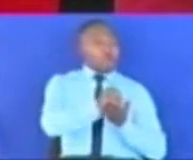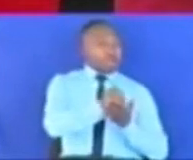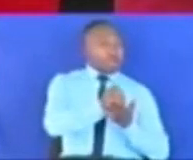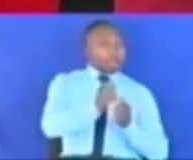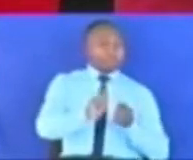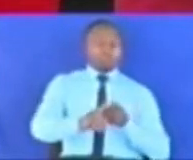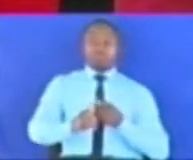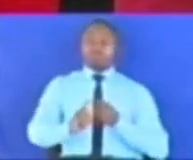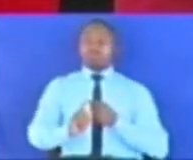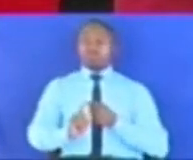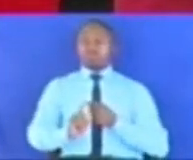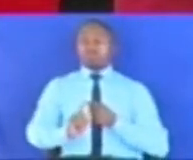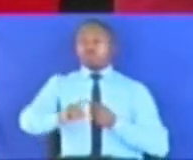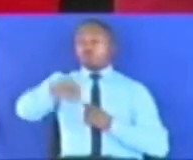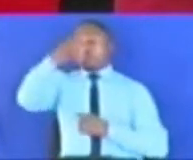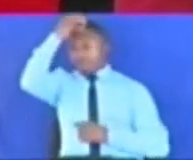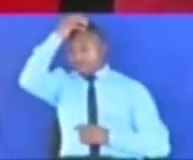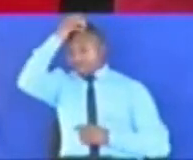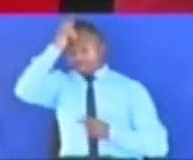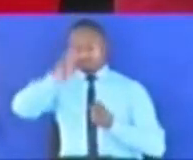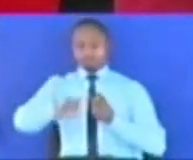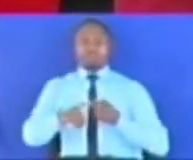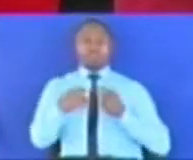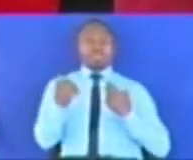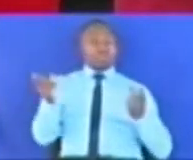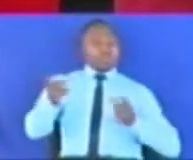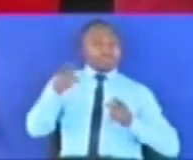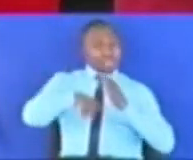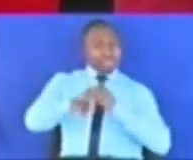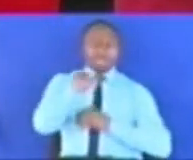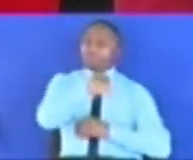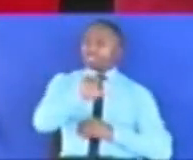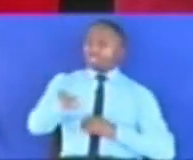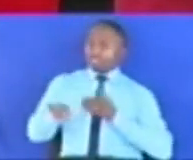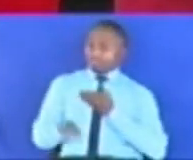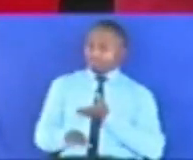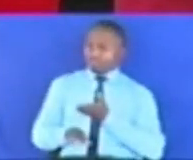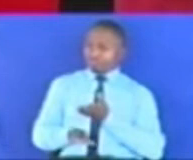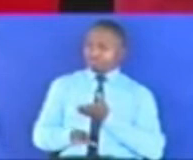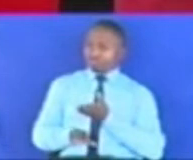wakinga, wakunga na wauguzi, ambapo katika mazingira